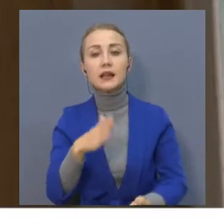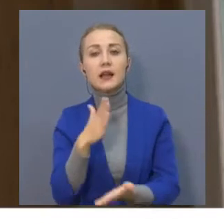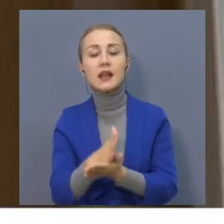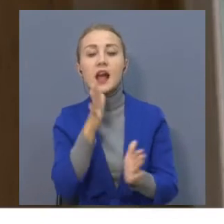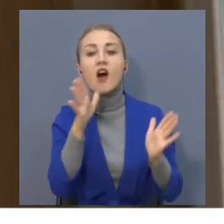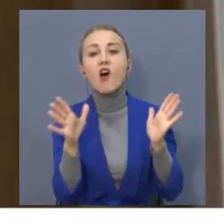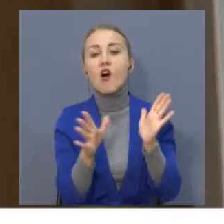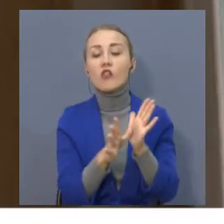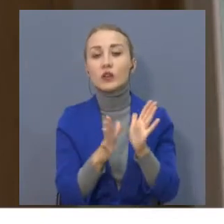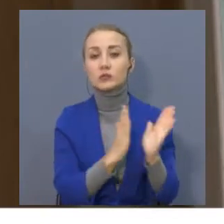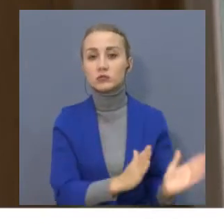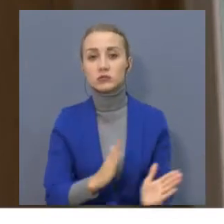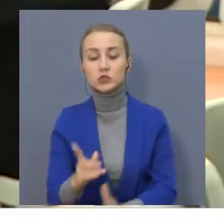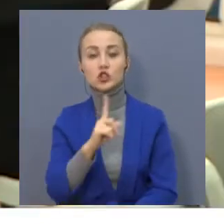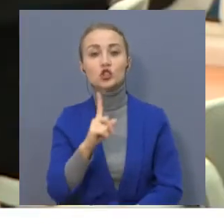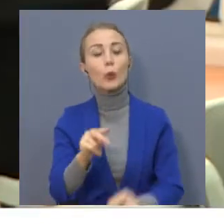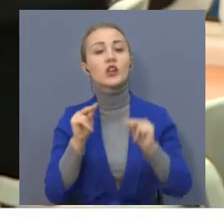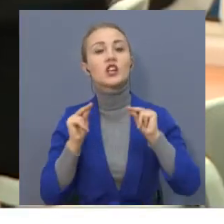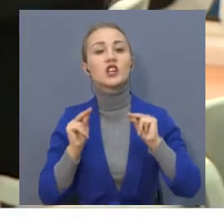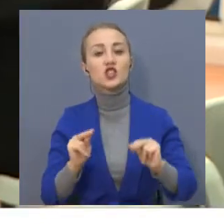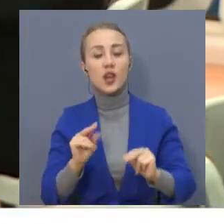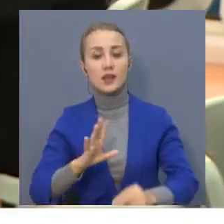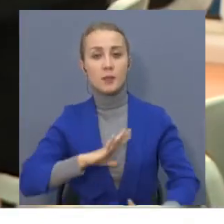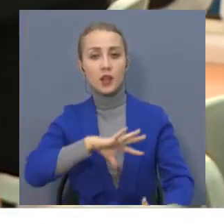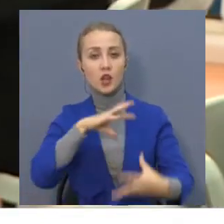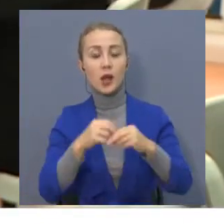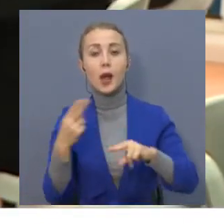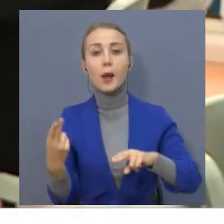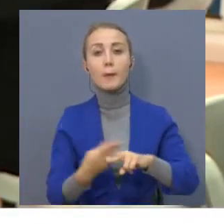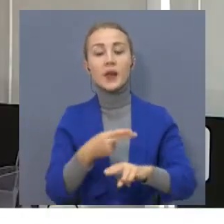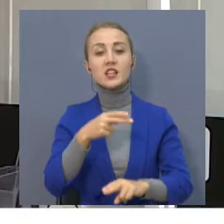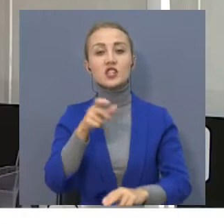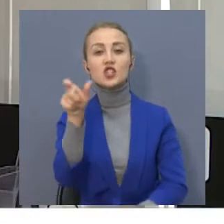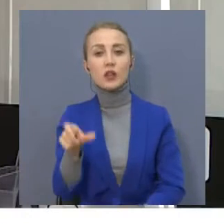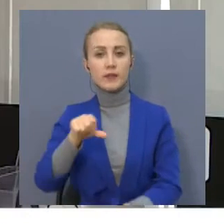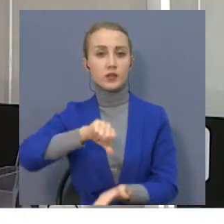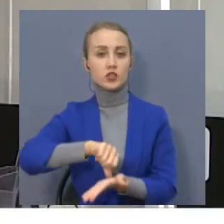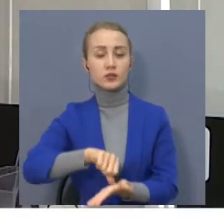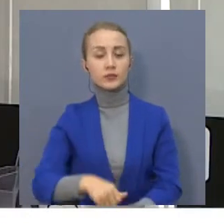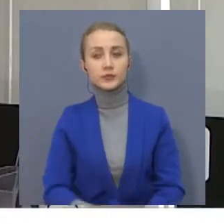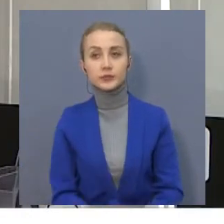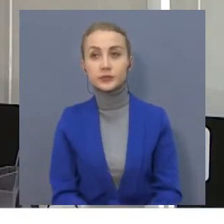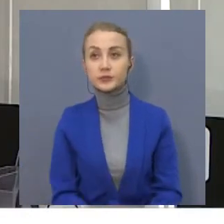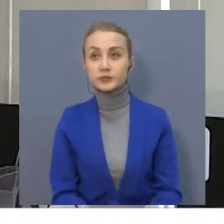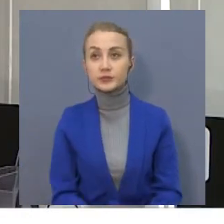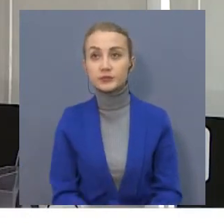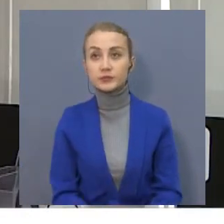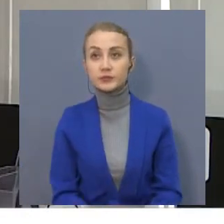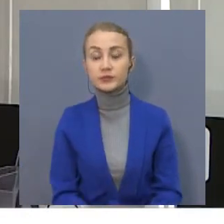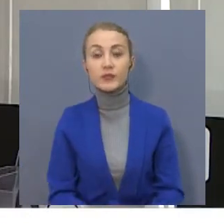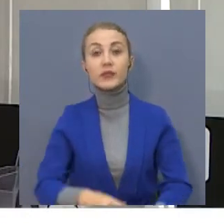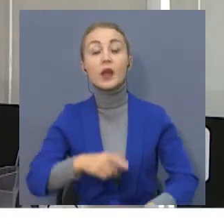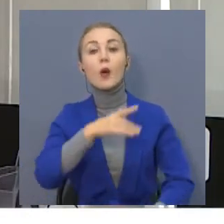әрі ашық өтуіне тұтас қоғам куә болып жіті қадағалауы аса маңызды. Осындай ұсыныстар болады. Сырттан